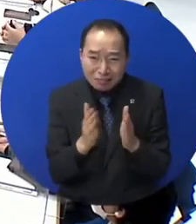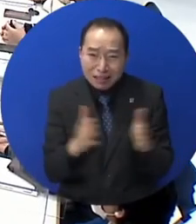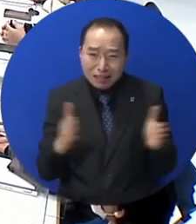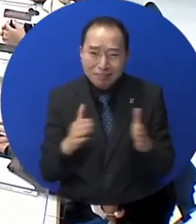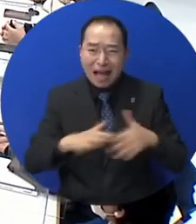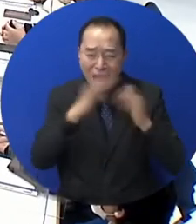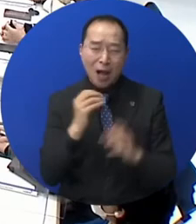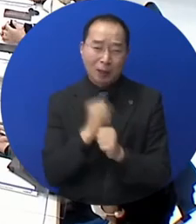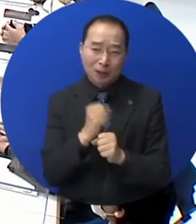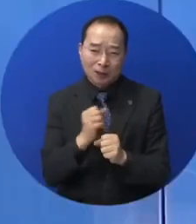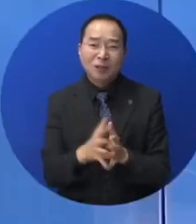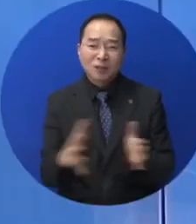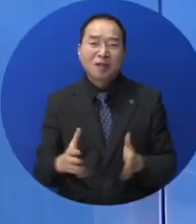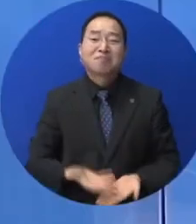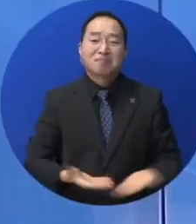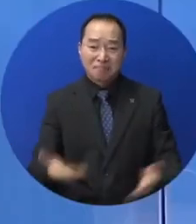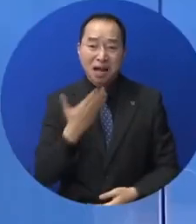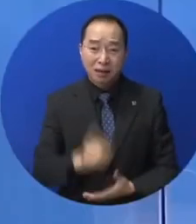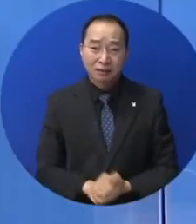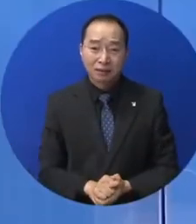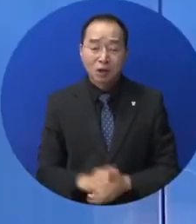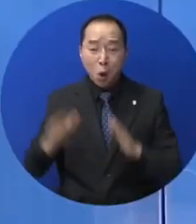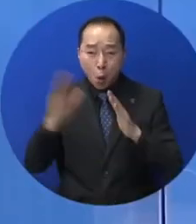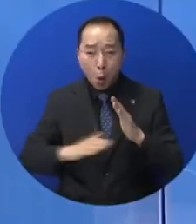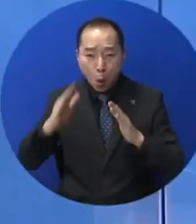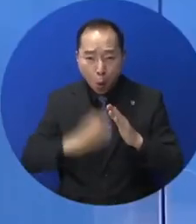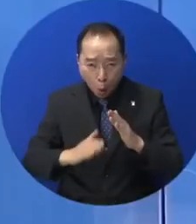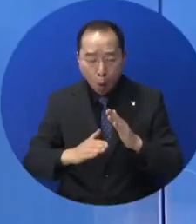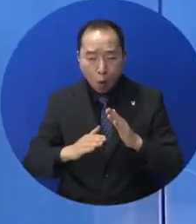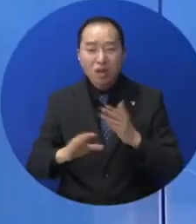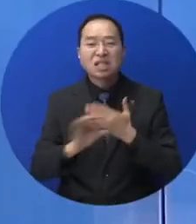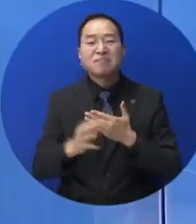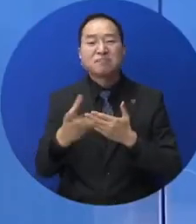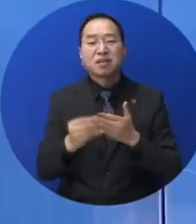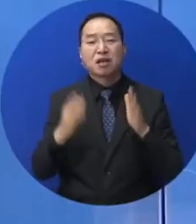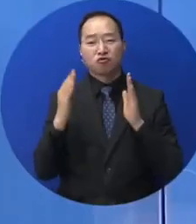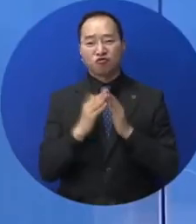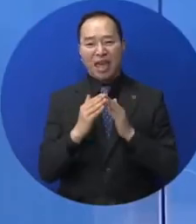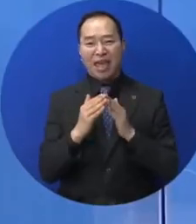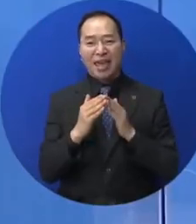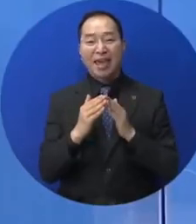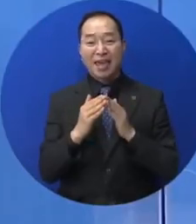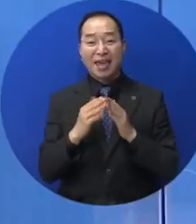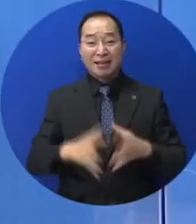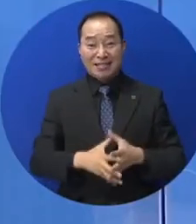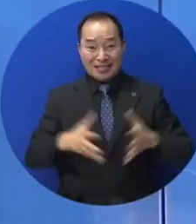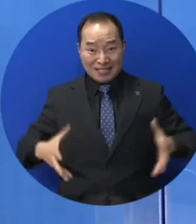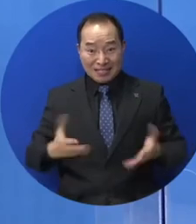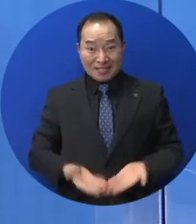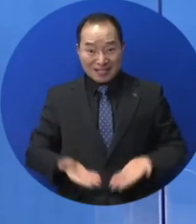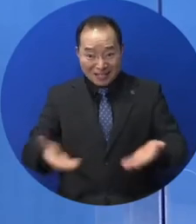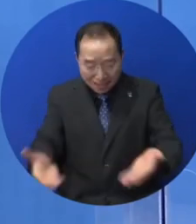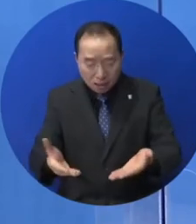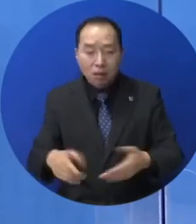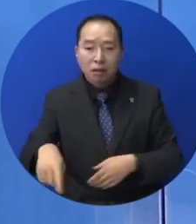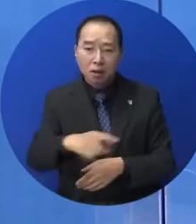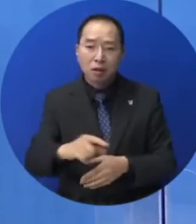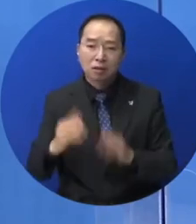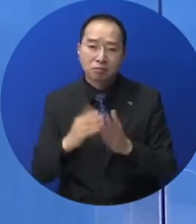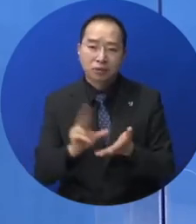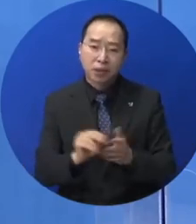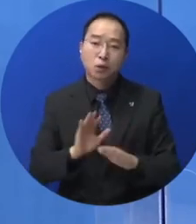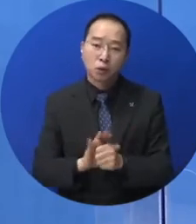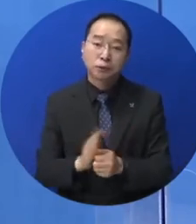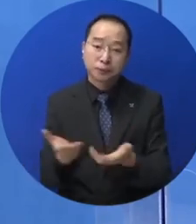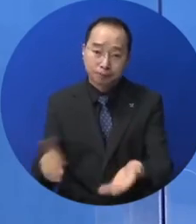제가 시장이 되면 이 공공주택 보급 정책을 통해서 서울의 서민들의 주거 문제를 많이 도와드리겠다, 이렇게